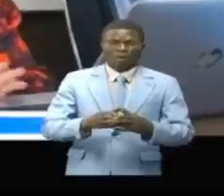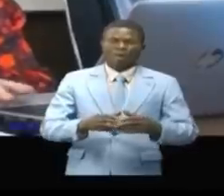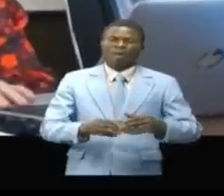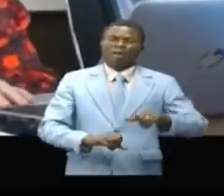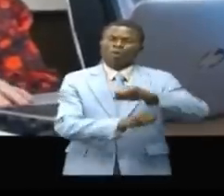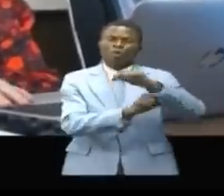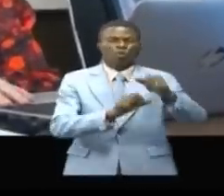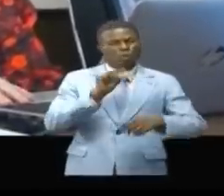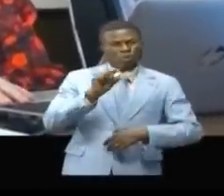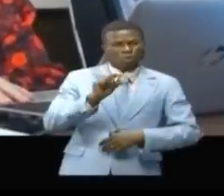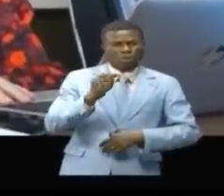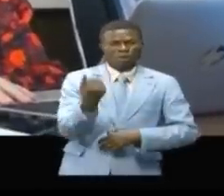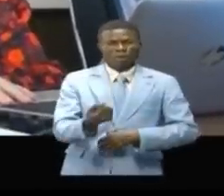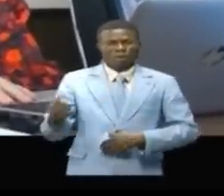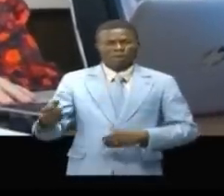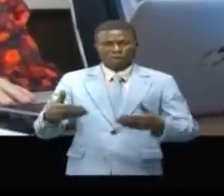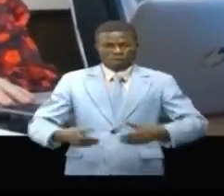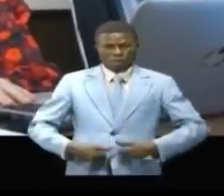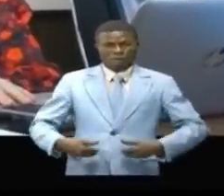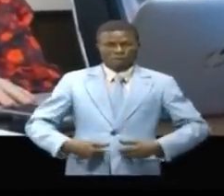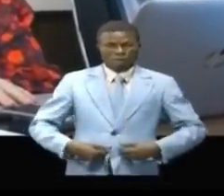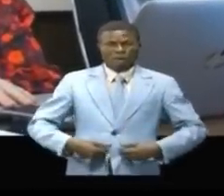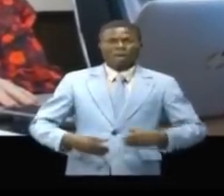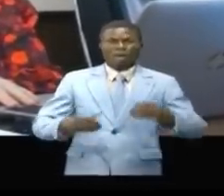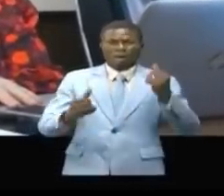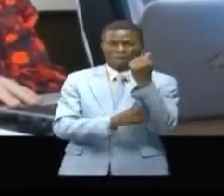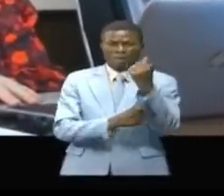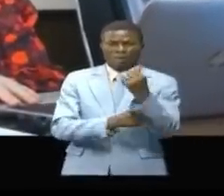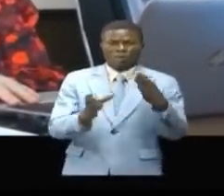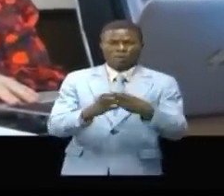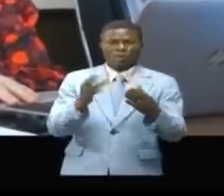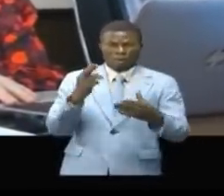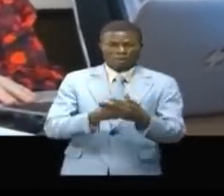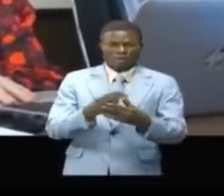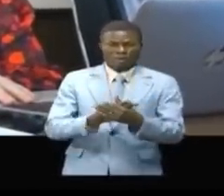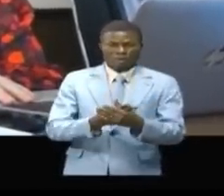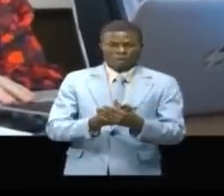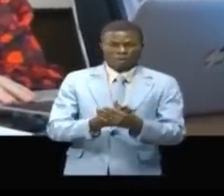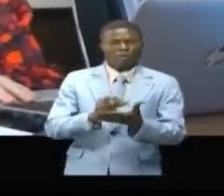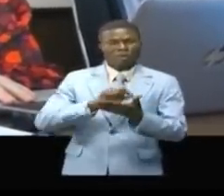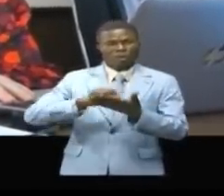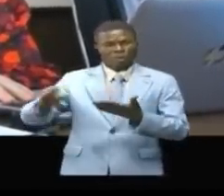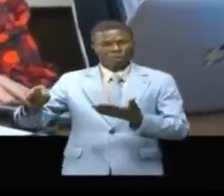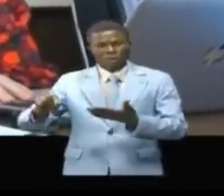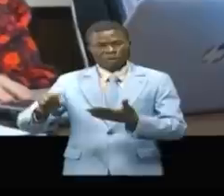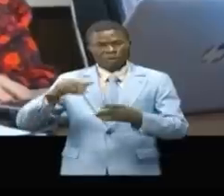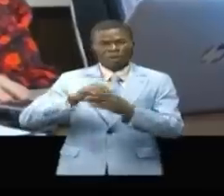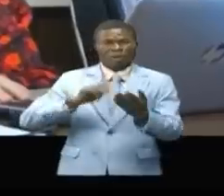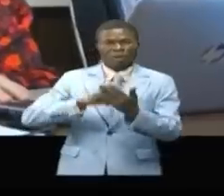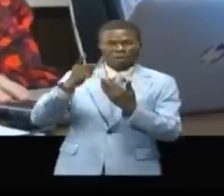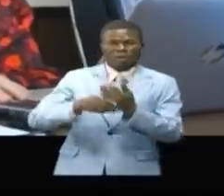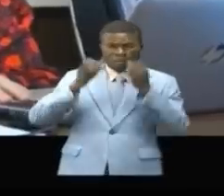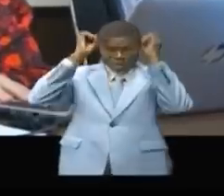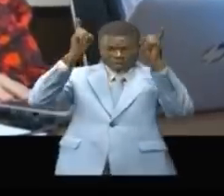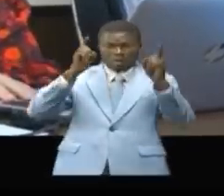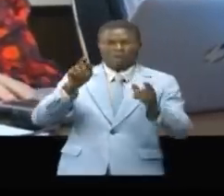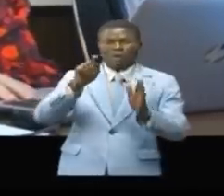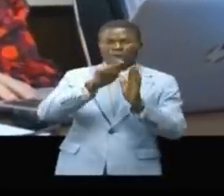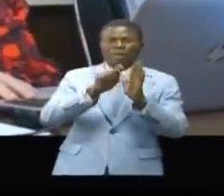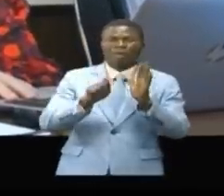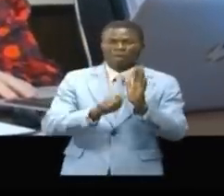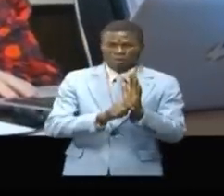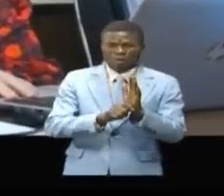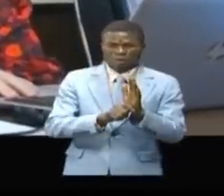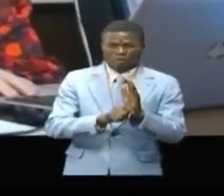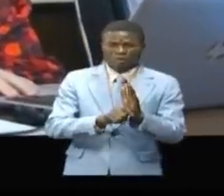Les enfants et les adolescents en situation de handicap sont souvent exclus des programmes d'éducation sexuelle ou